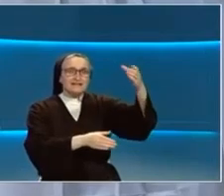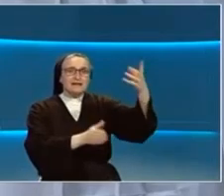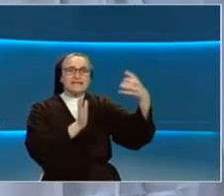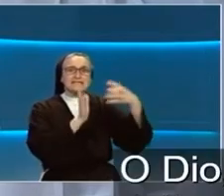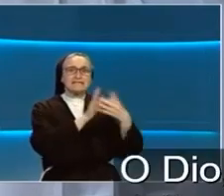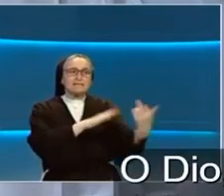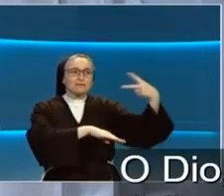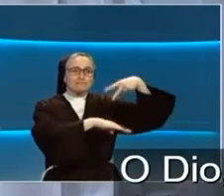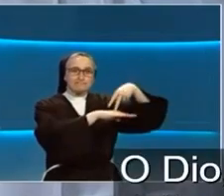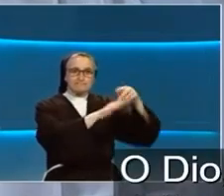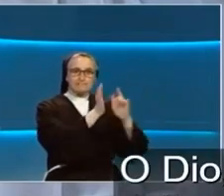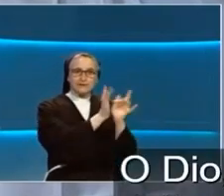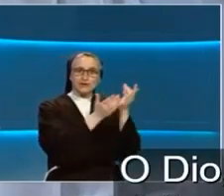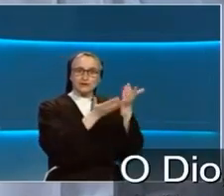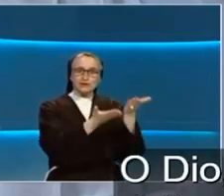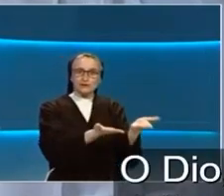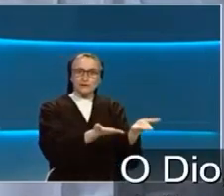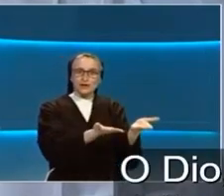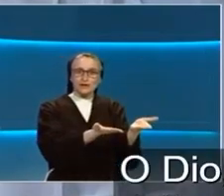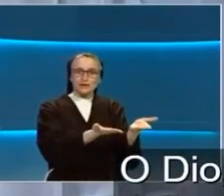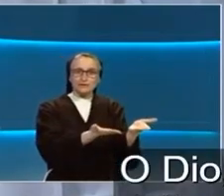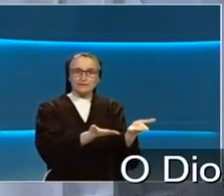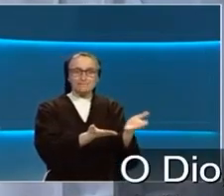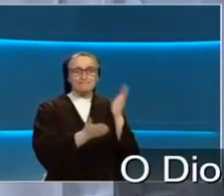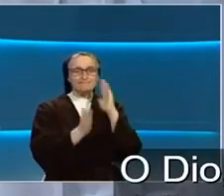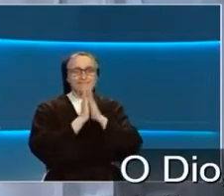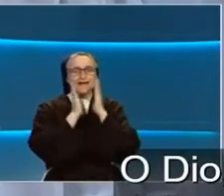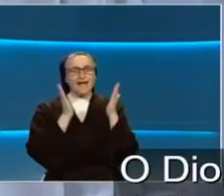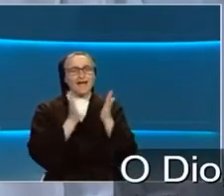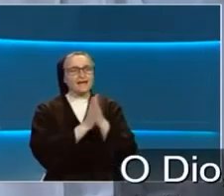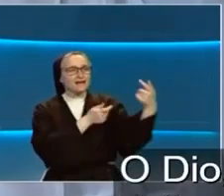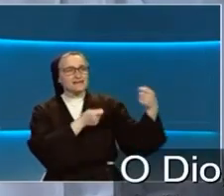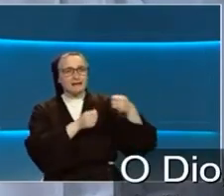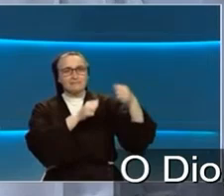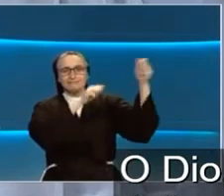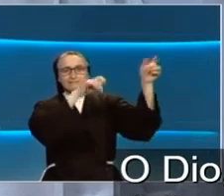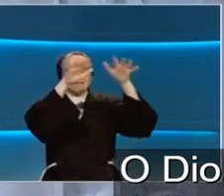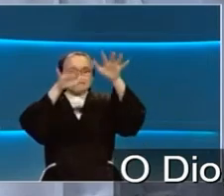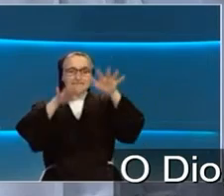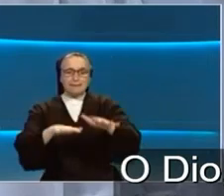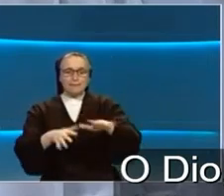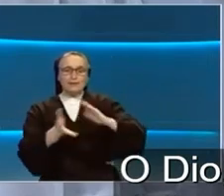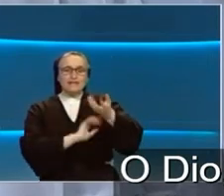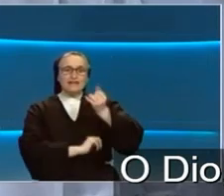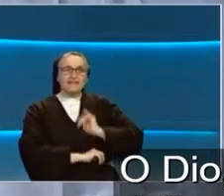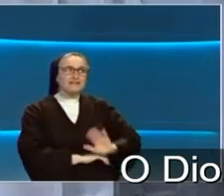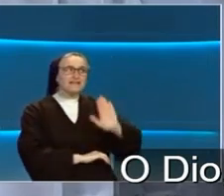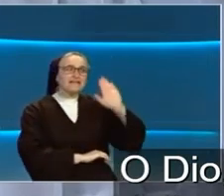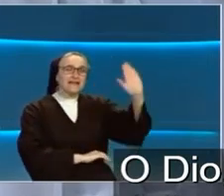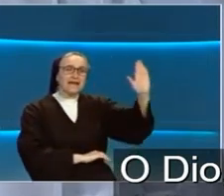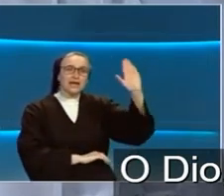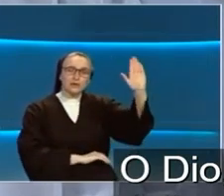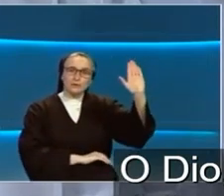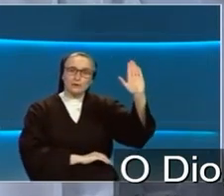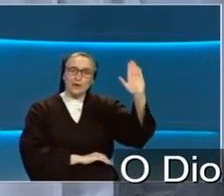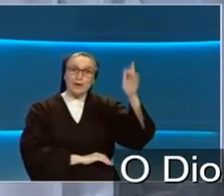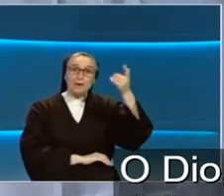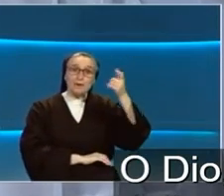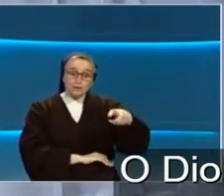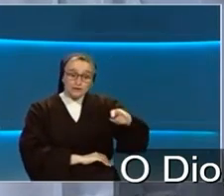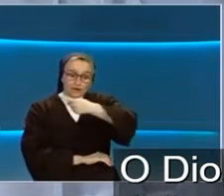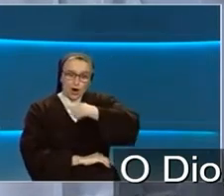illustras, escita in Ecclesia tua adozioni spiritum, ut corpore et mente